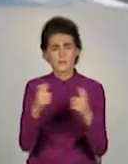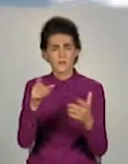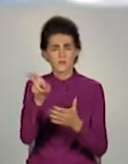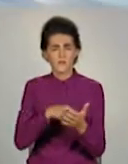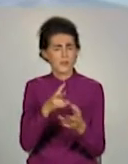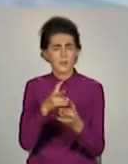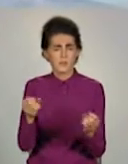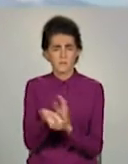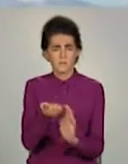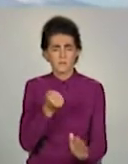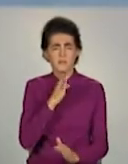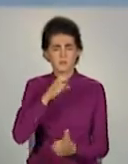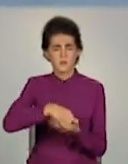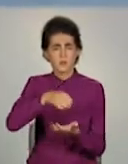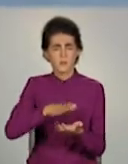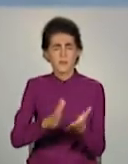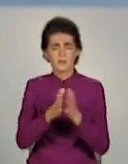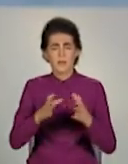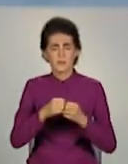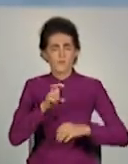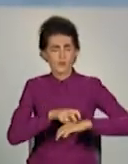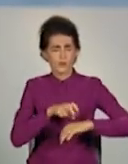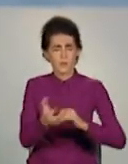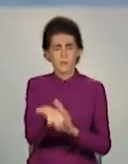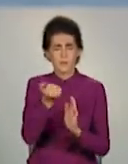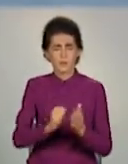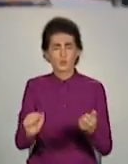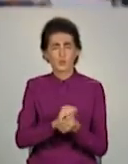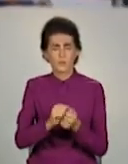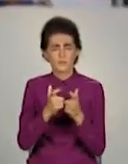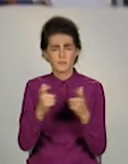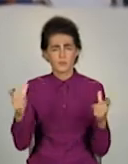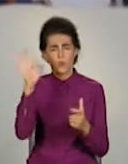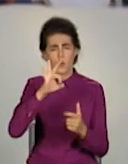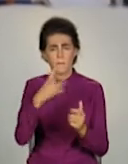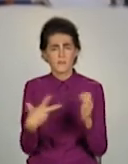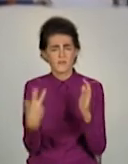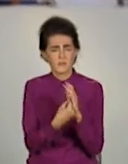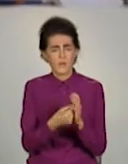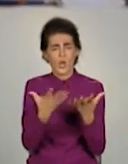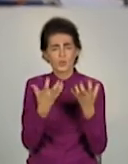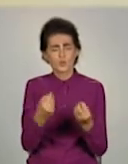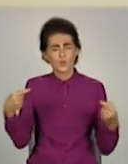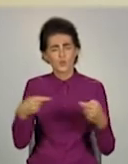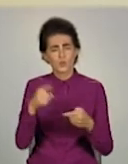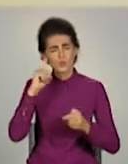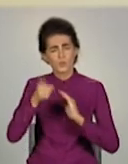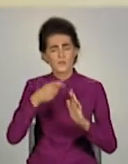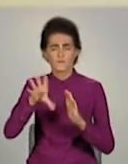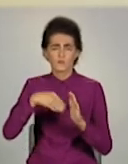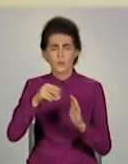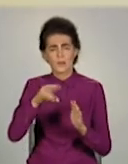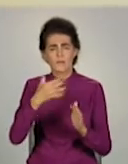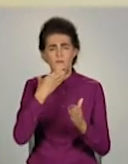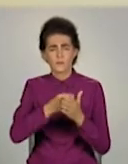недоступний. Дівчина записалася до сімейного лікаря, аби взяти паперовий документ про імунізацію, а ще уточнити, чи всі дані внесли